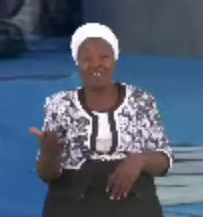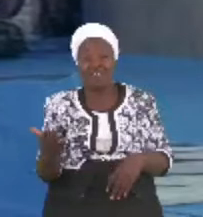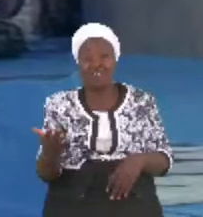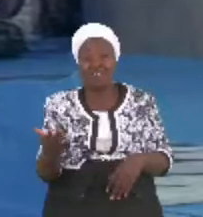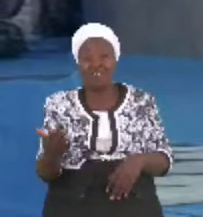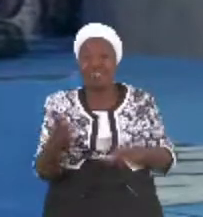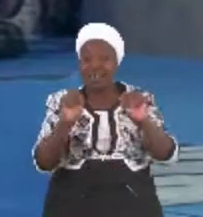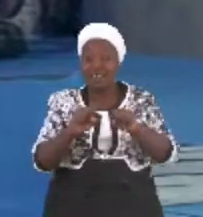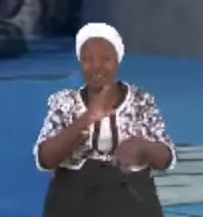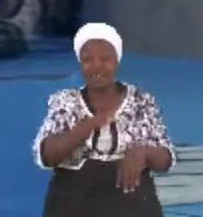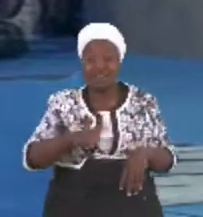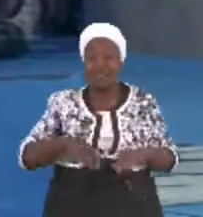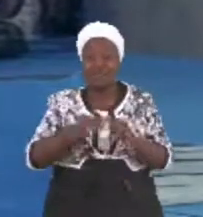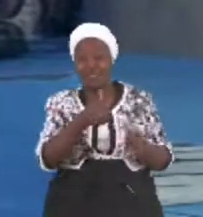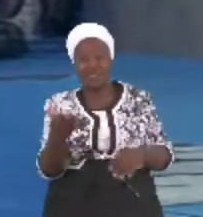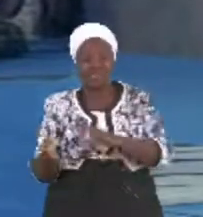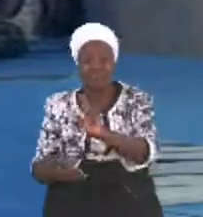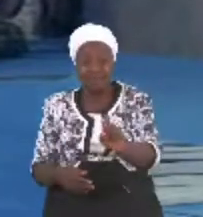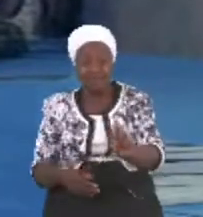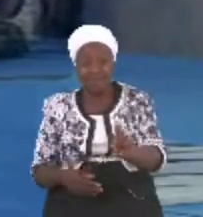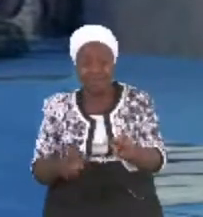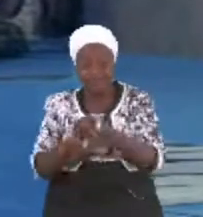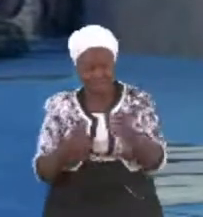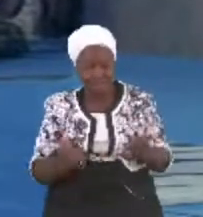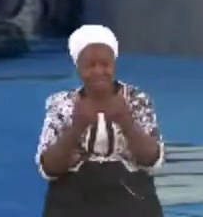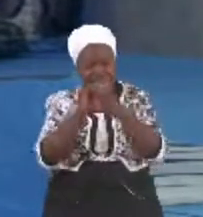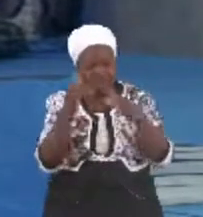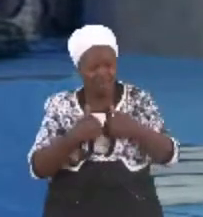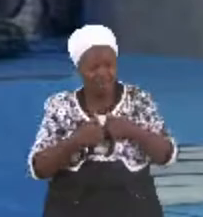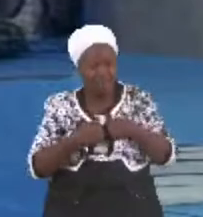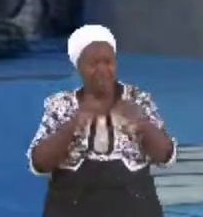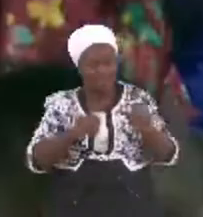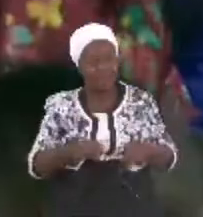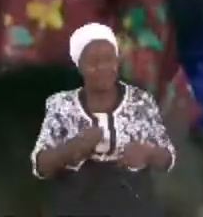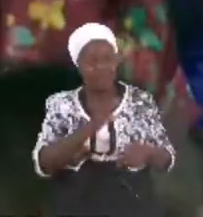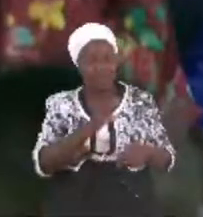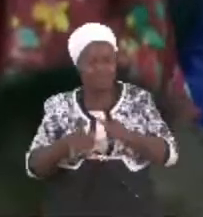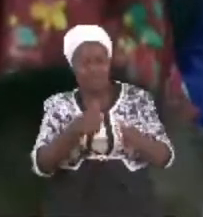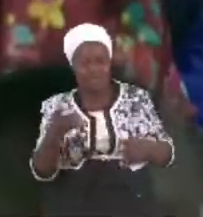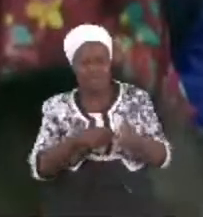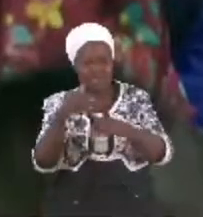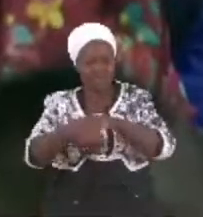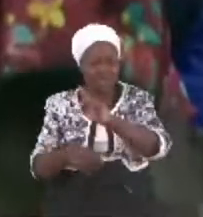est-ce que Christ peut faire quelque chose? Ce défi que tu as là-bas, est-ce que Christ peut faire quelque chose ce soir?